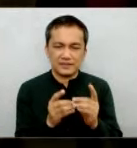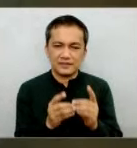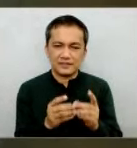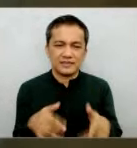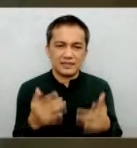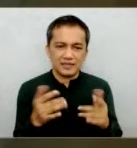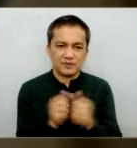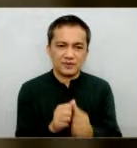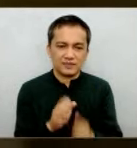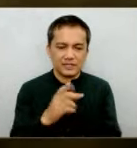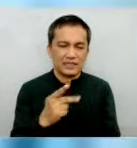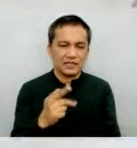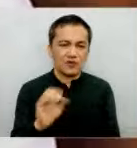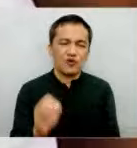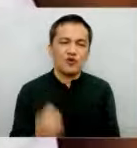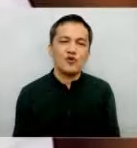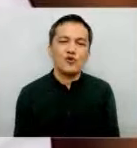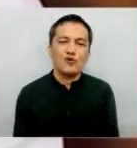Echo.